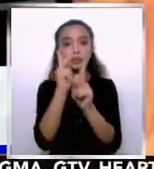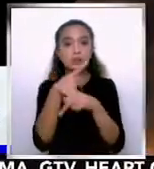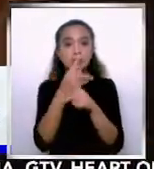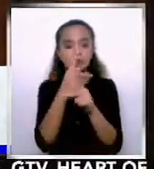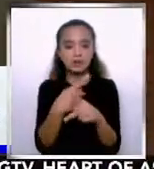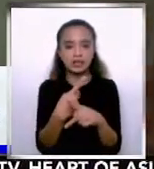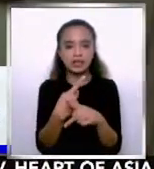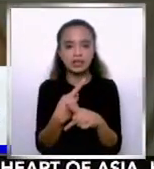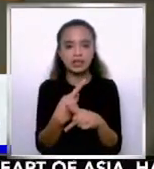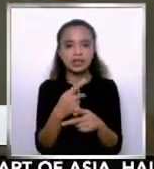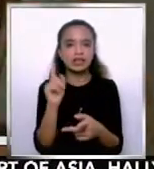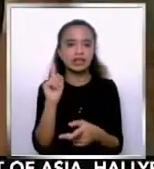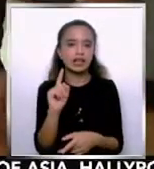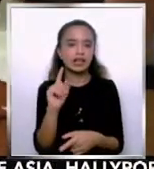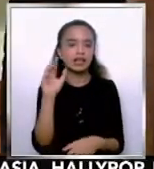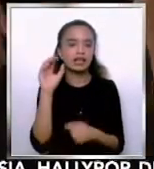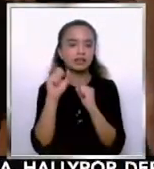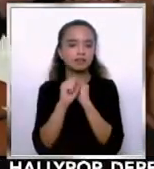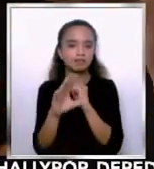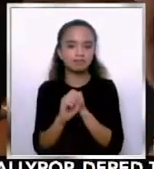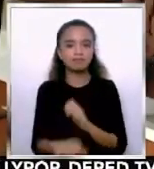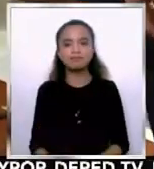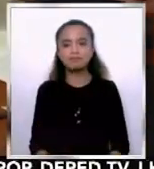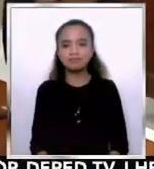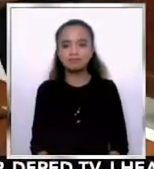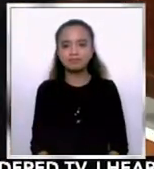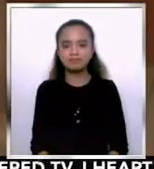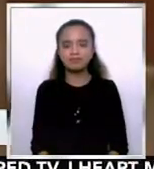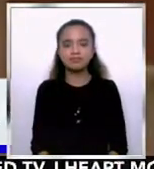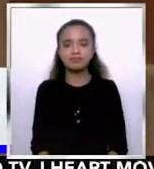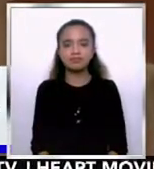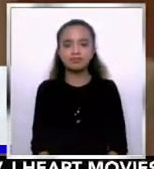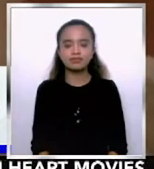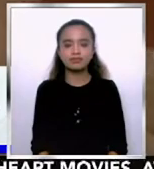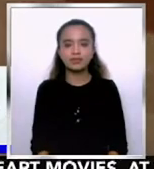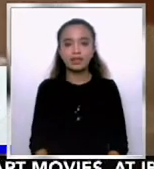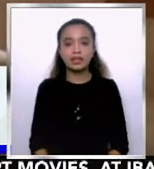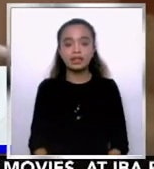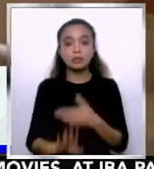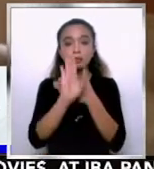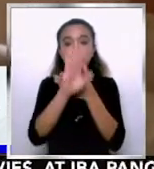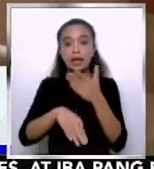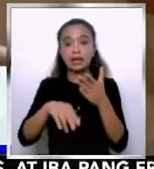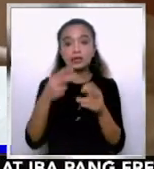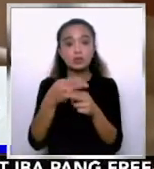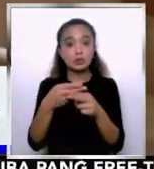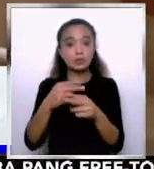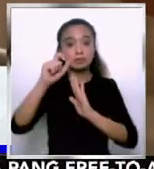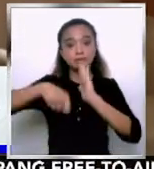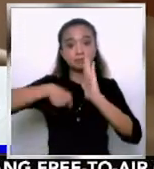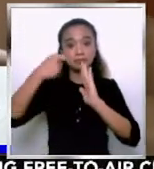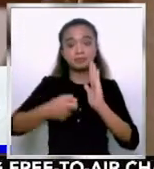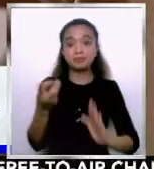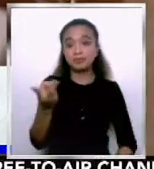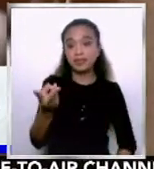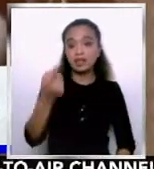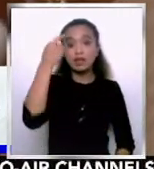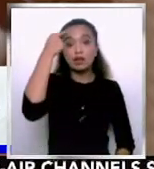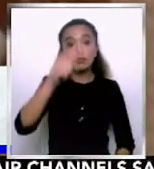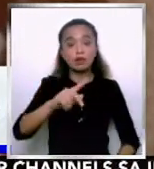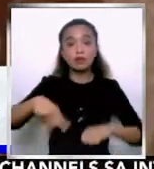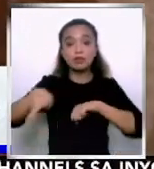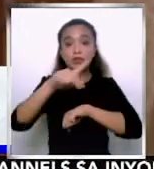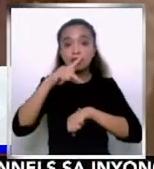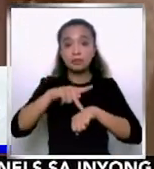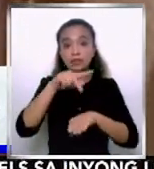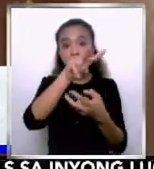ini-endorso. Ako lang magsasalita ngayon. Balik taping na soon sina Alden at Bea para sa Philippine adaptation